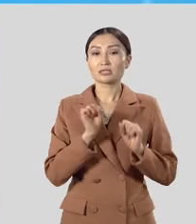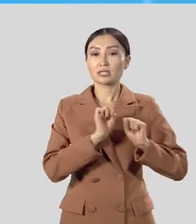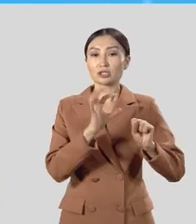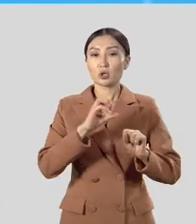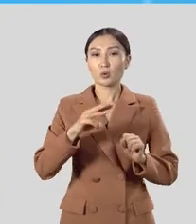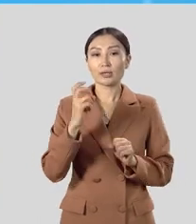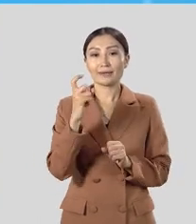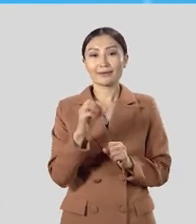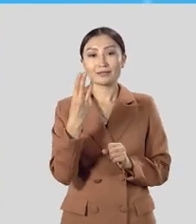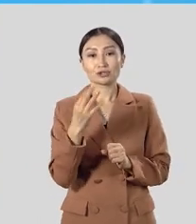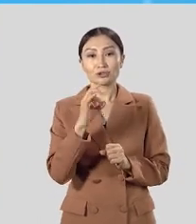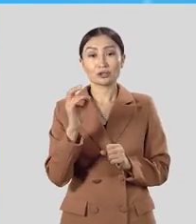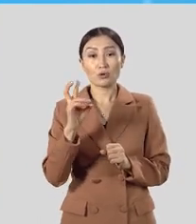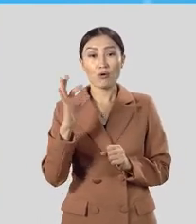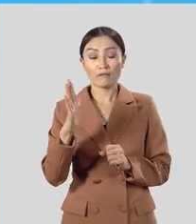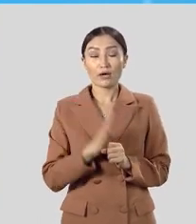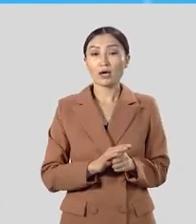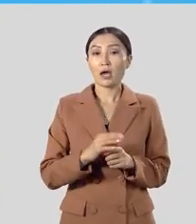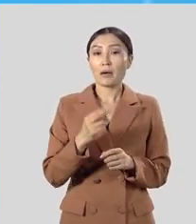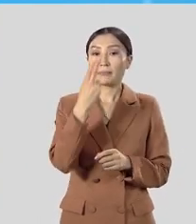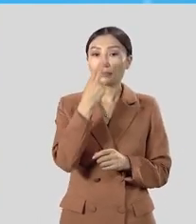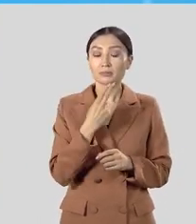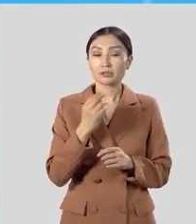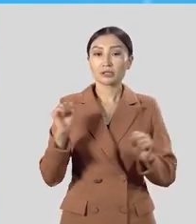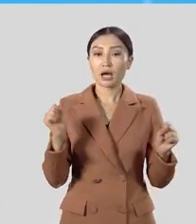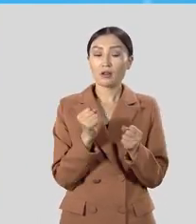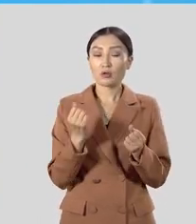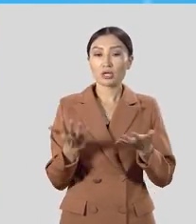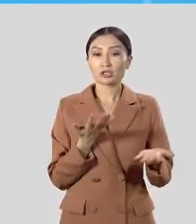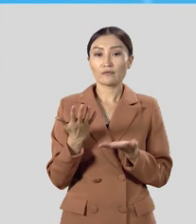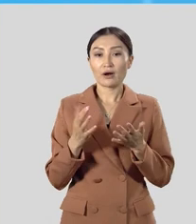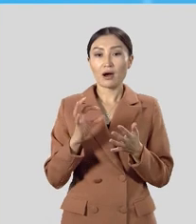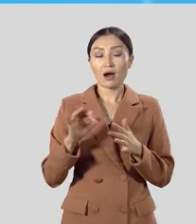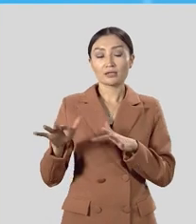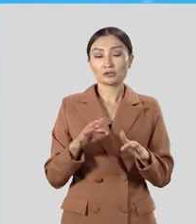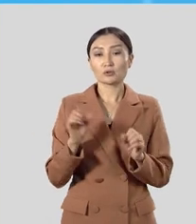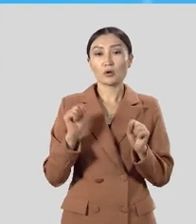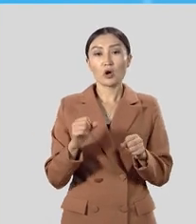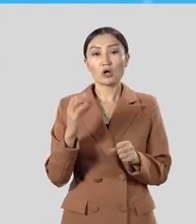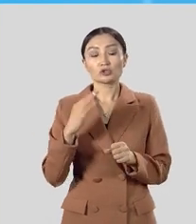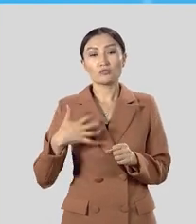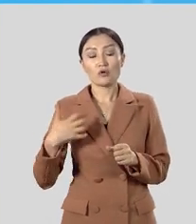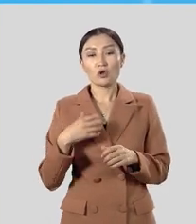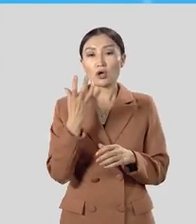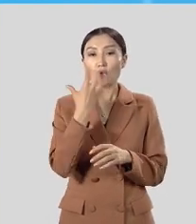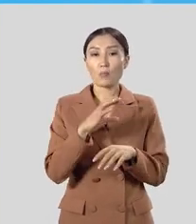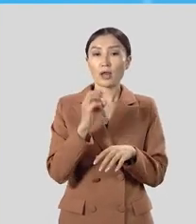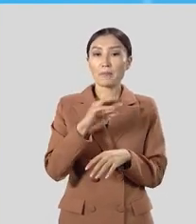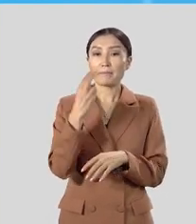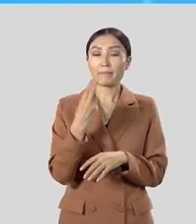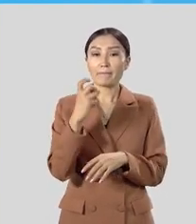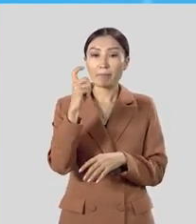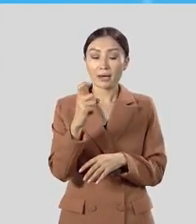хищников. Приспособления к холодной зиме у живых организмов могут быть следующие. У животных теплый мех, например,